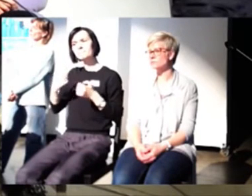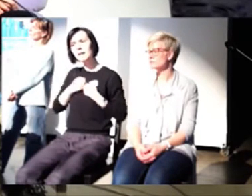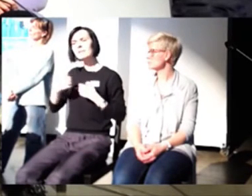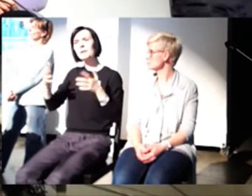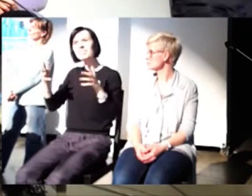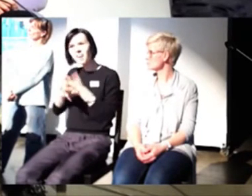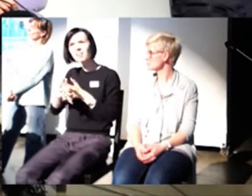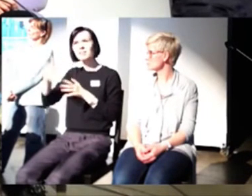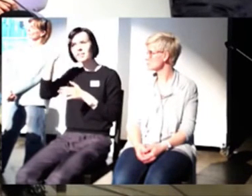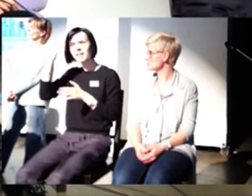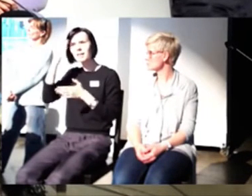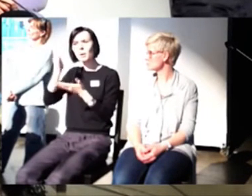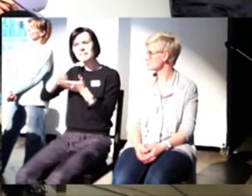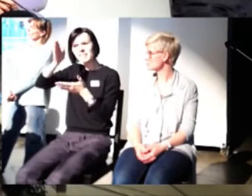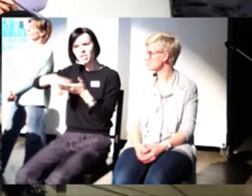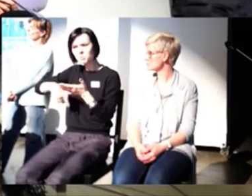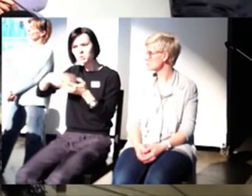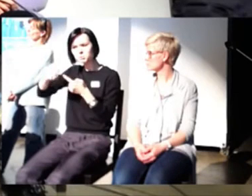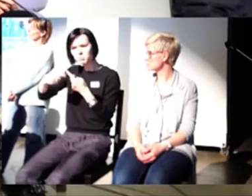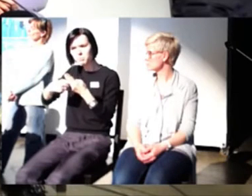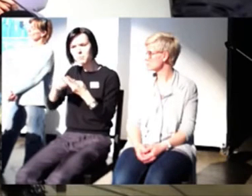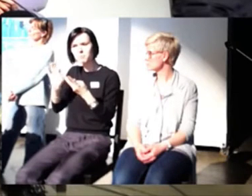juurikin esteettömyydestäkin tietoa.